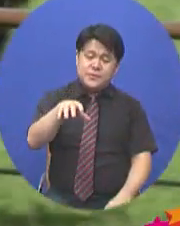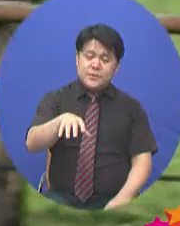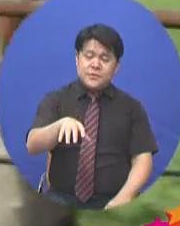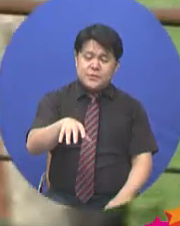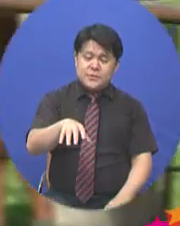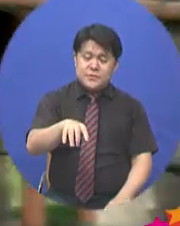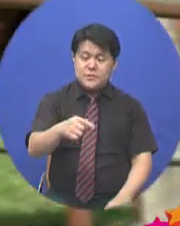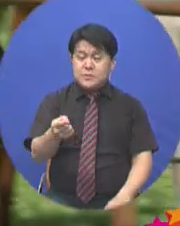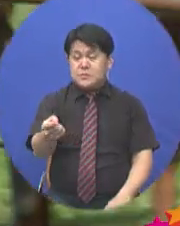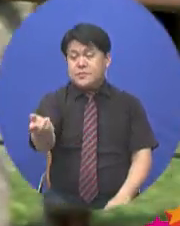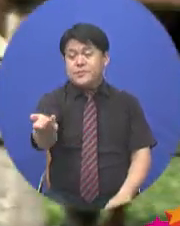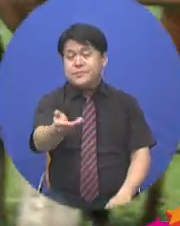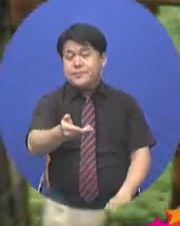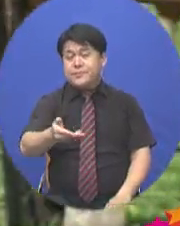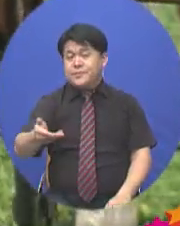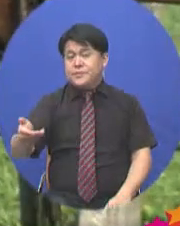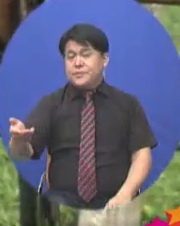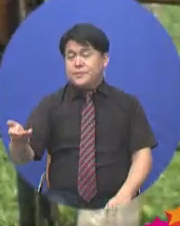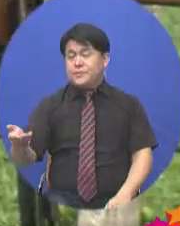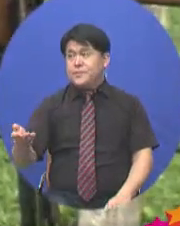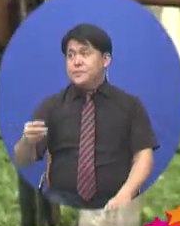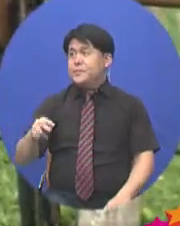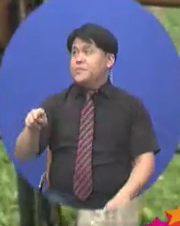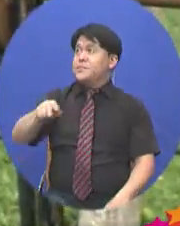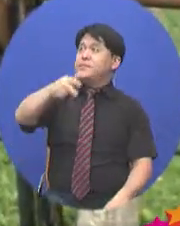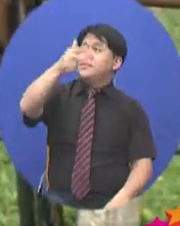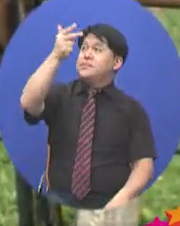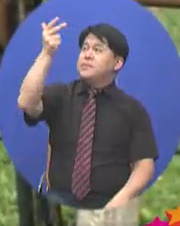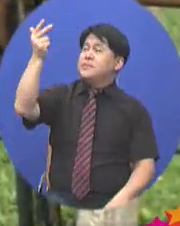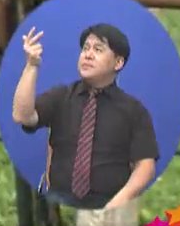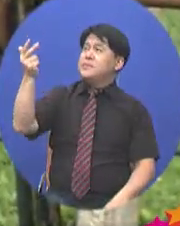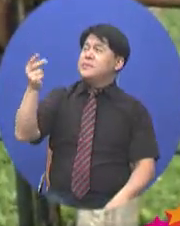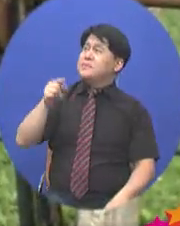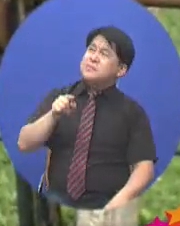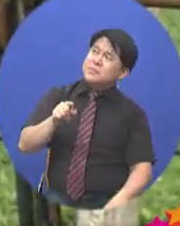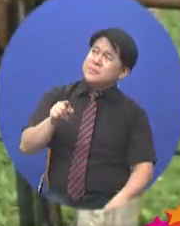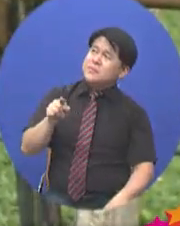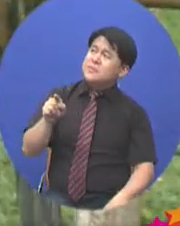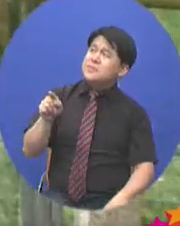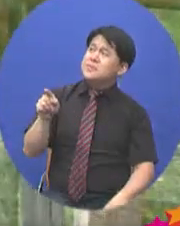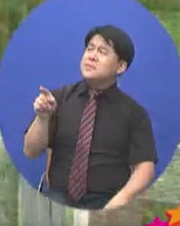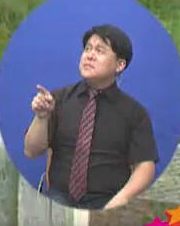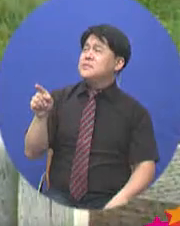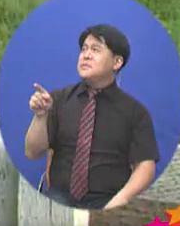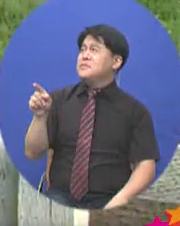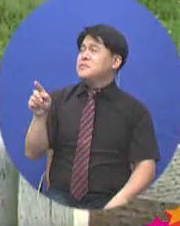불러내고 내 사랑에 우리의